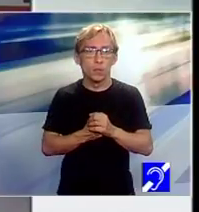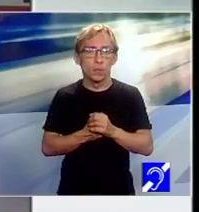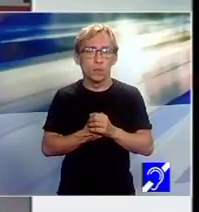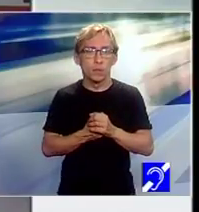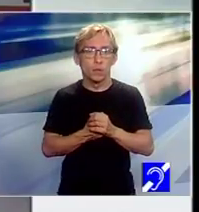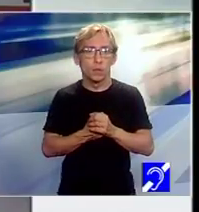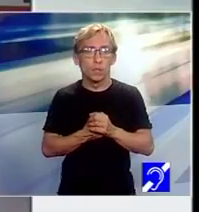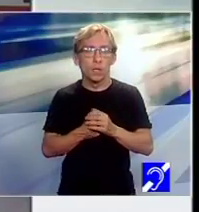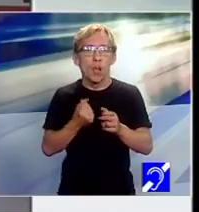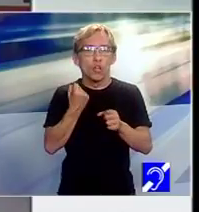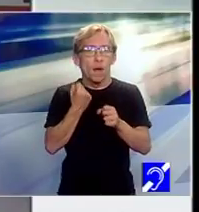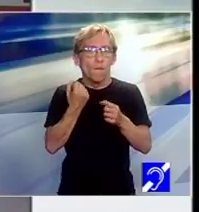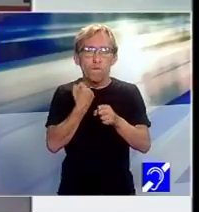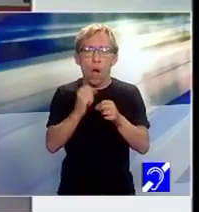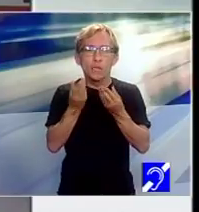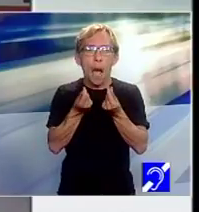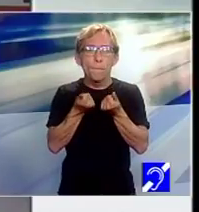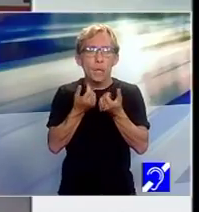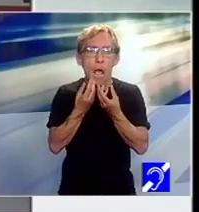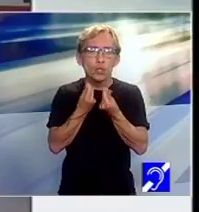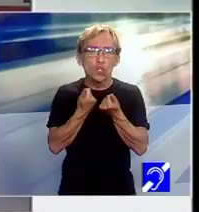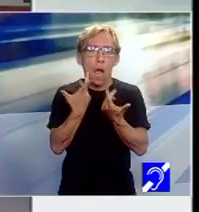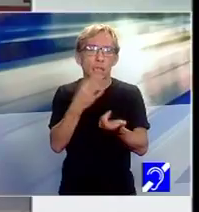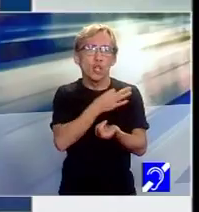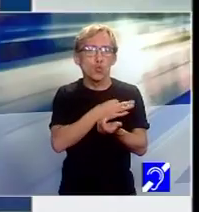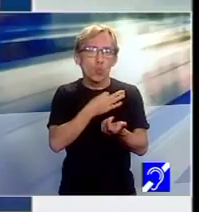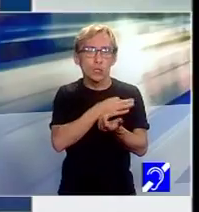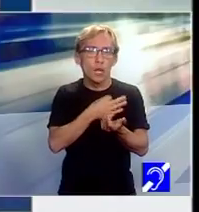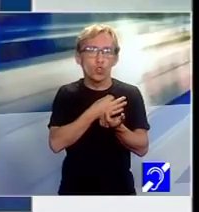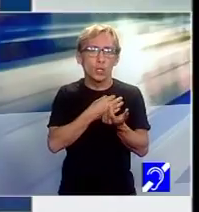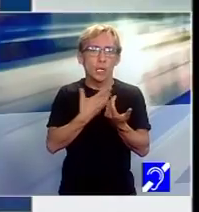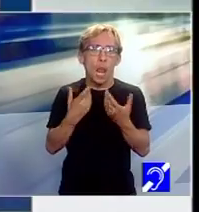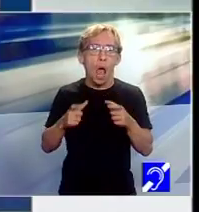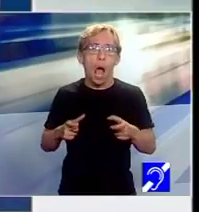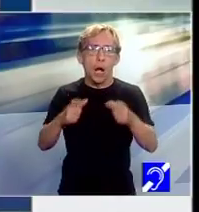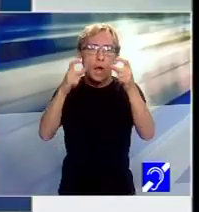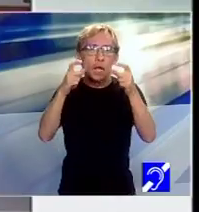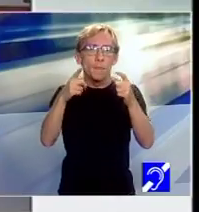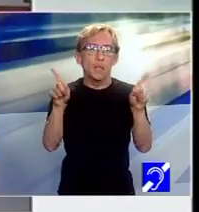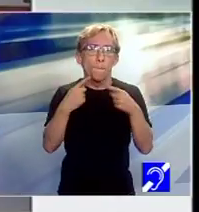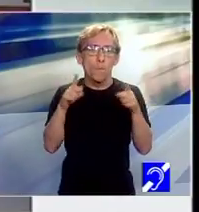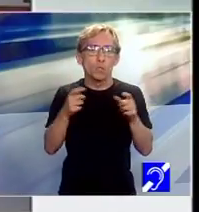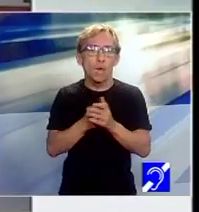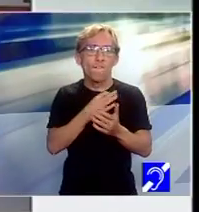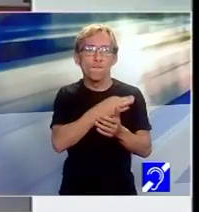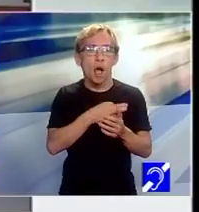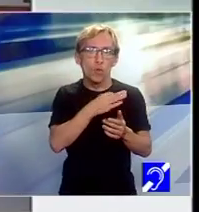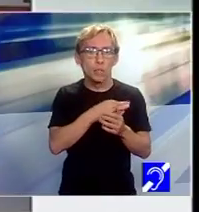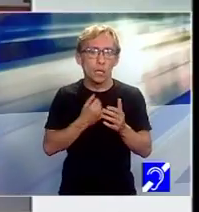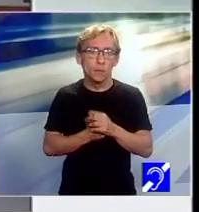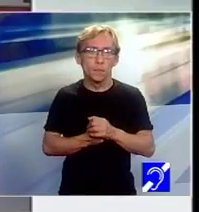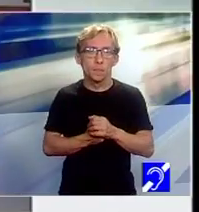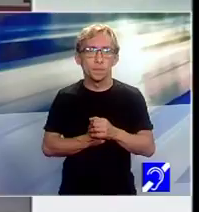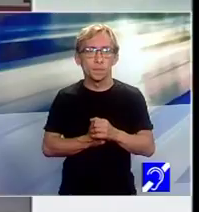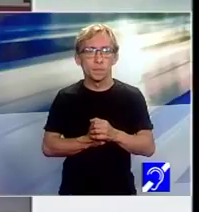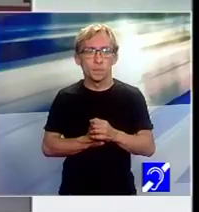studenți, cei mai apreciați studenții ai Academiei de Muzică de la Facultatea de Canto, de Cânt și Artă